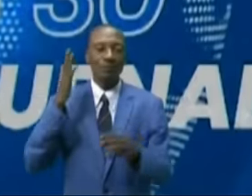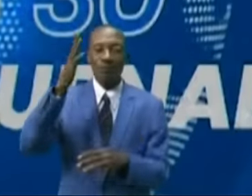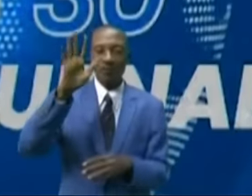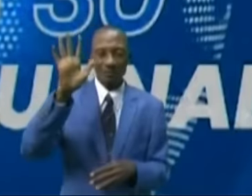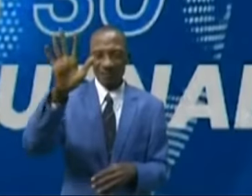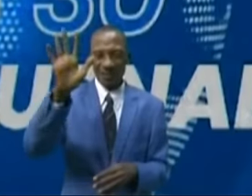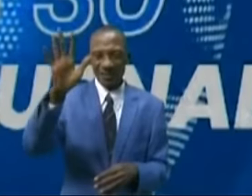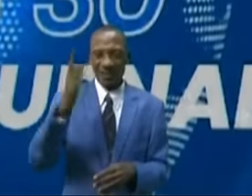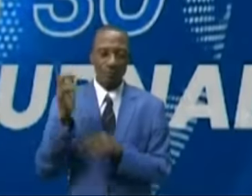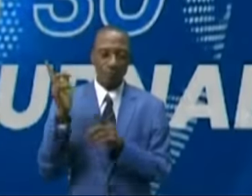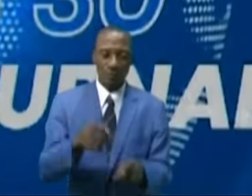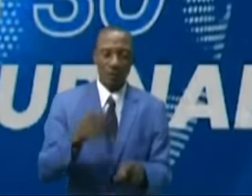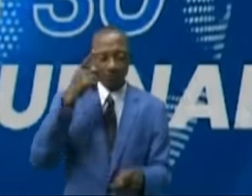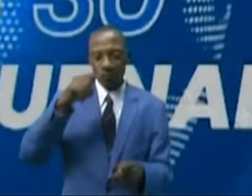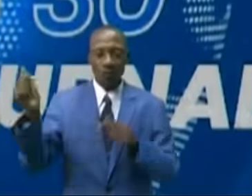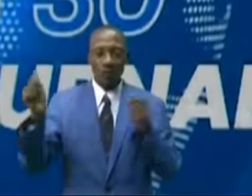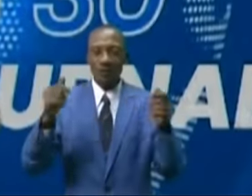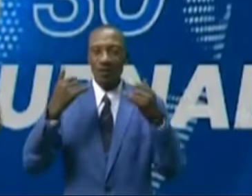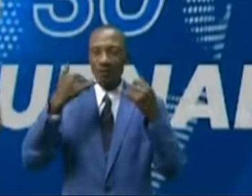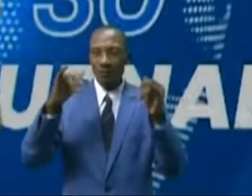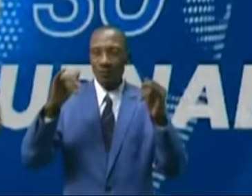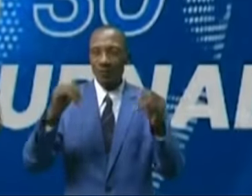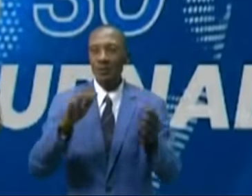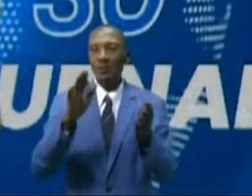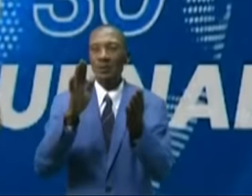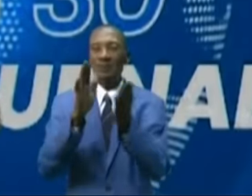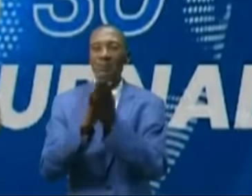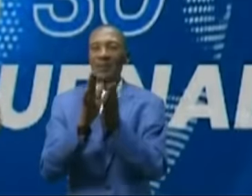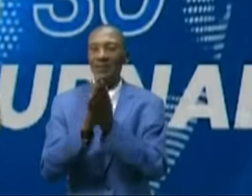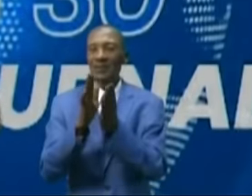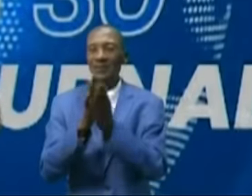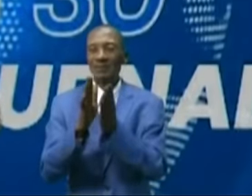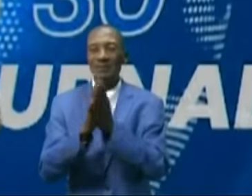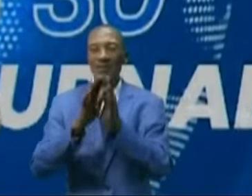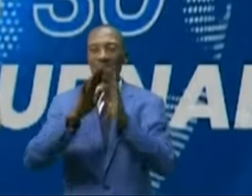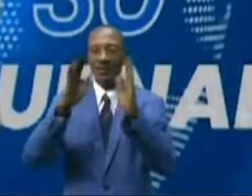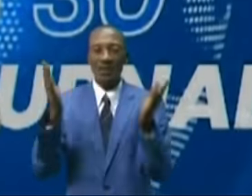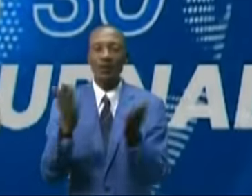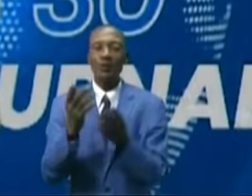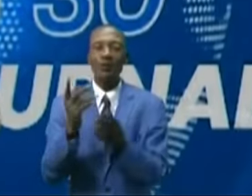suivis et excellente suite de programme sur la chaîne Mère. Au revoir.